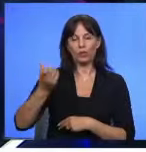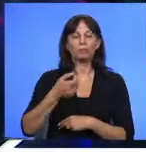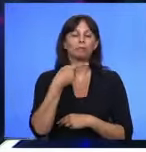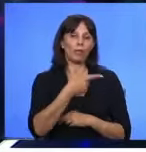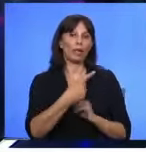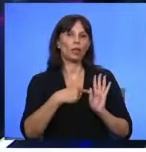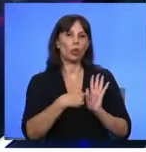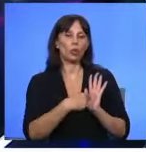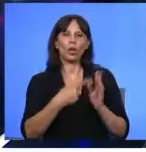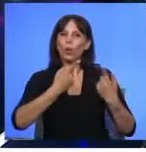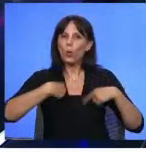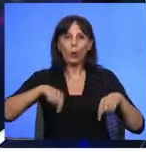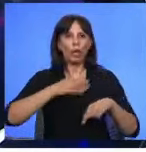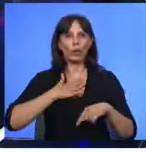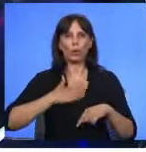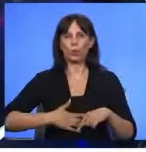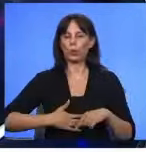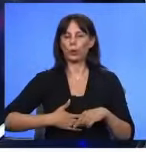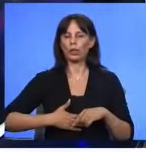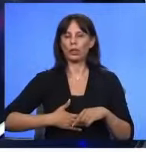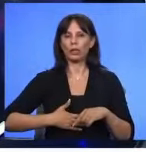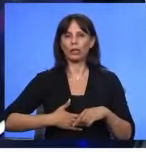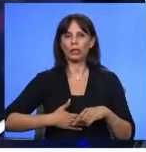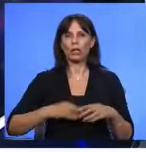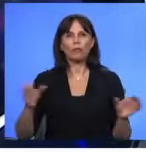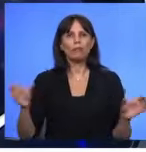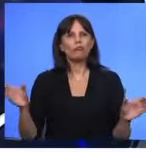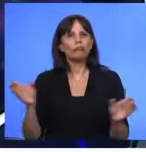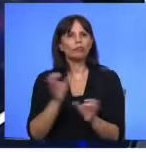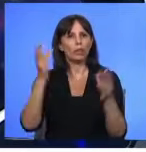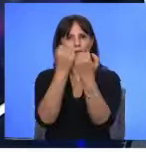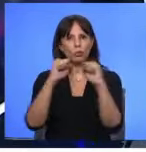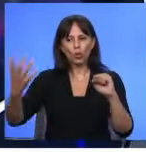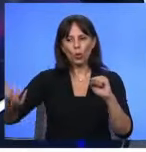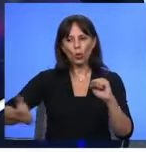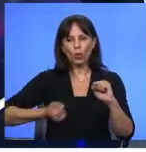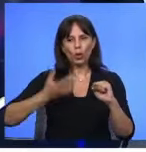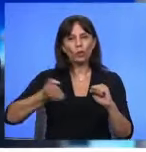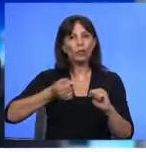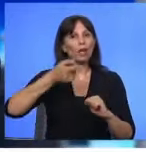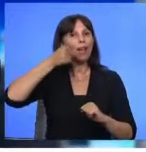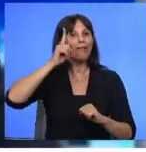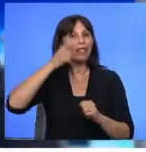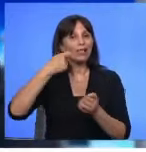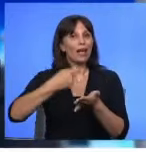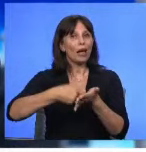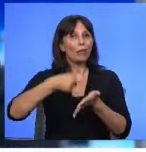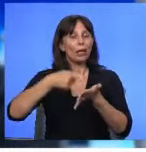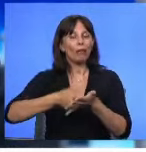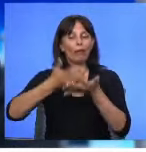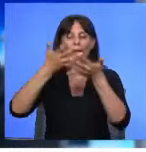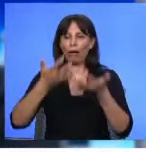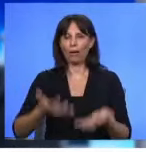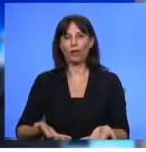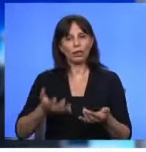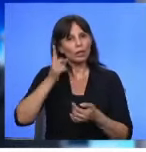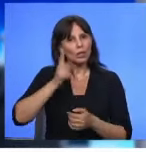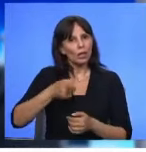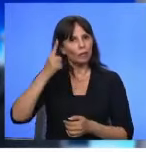כל הזמן כולנו רוצים בעסקה כמובן ובשחרור חטופים, אבל המחיר פה הוא מחיר גדול וצריך לחשוב עליו,